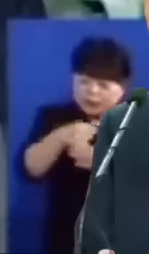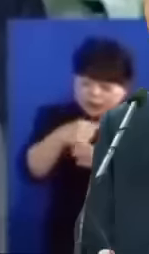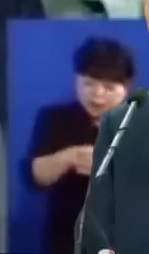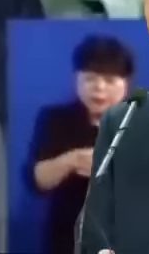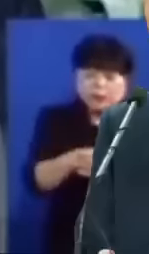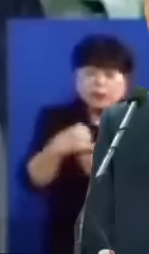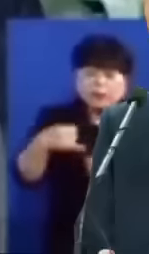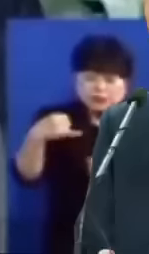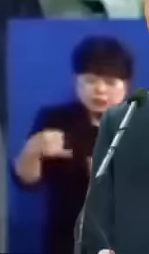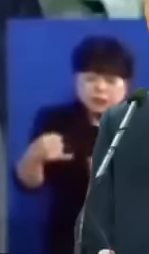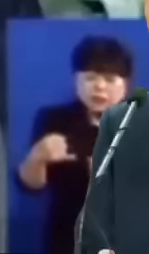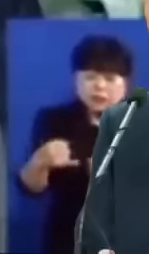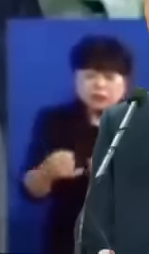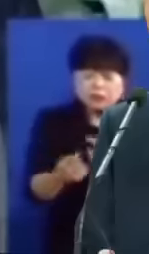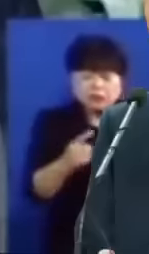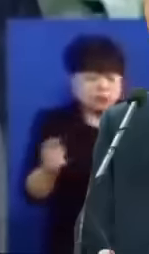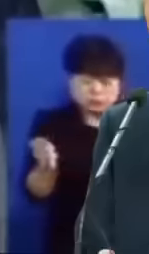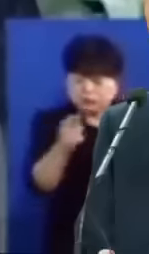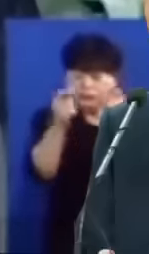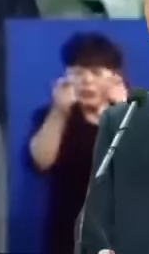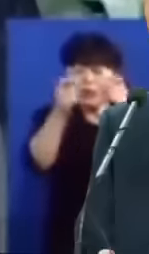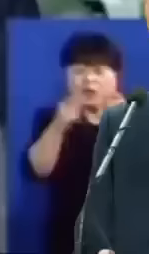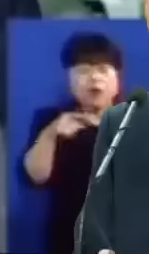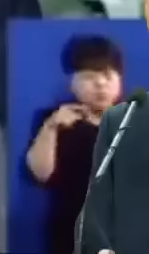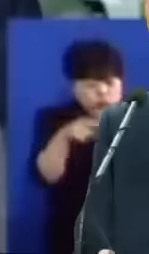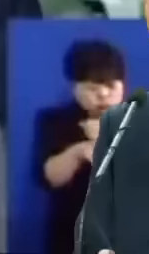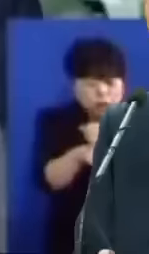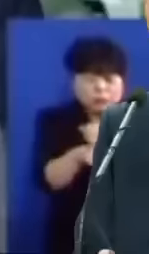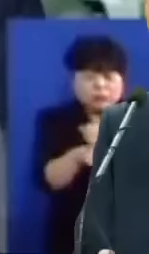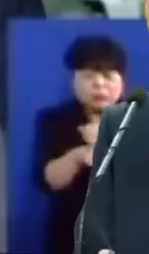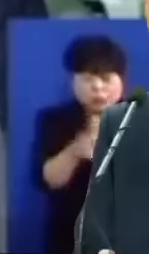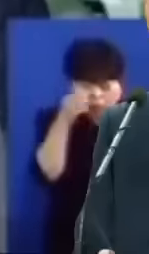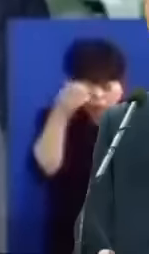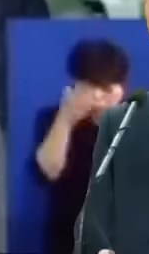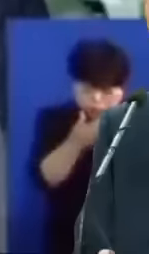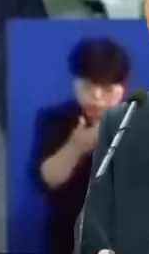중에 자식들이 또 서로 싸워서 죽이고